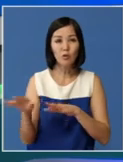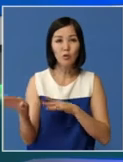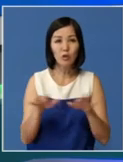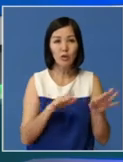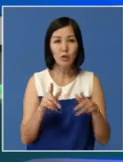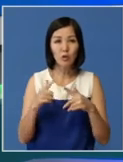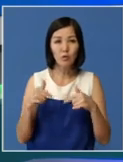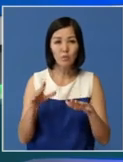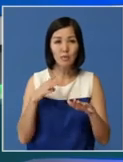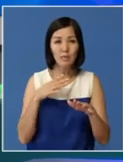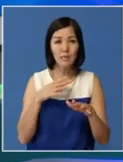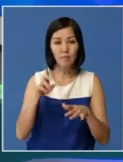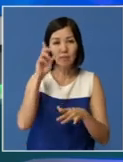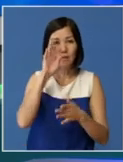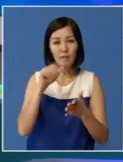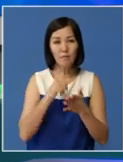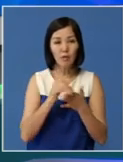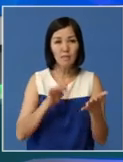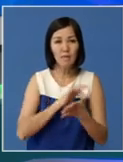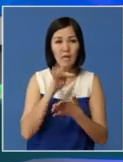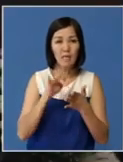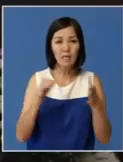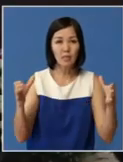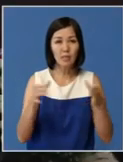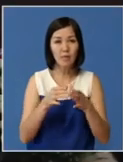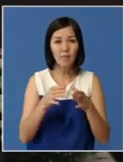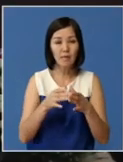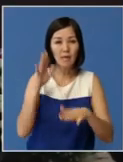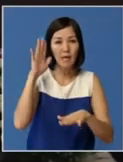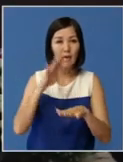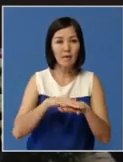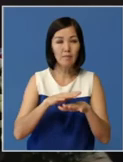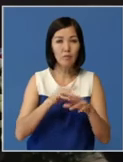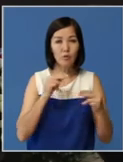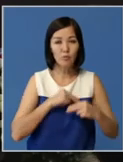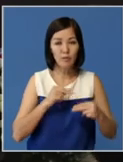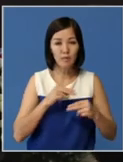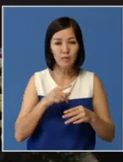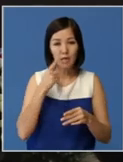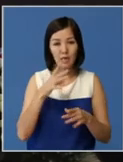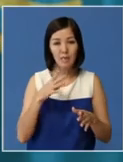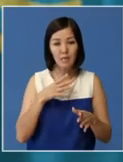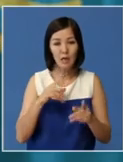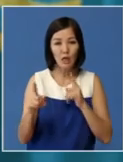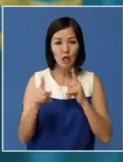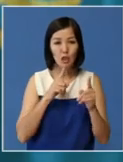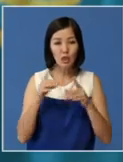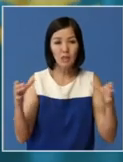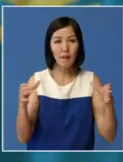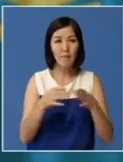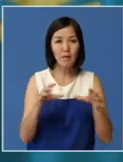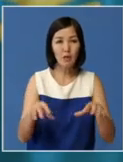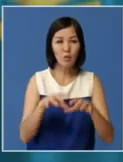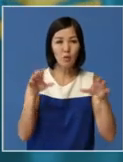ұйымдастырған. Бұл туралы мемлекет басшысының қалалық штаб өкілдерінің шаһар әкіміне берген жұмыс есебінде айтылды. Жиынға партия ұйымының